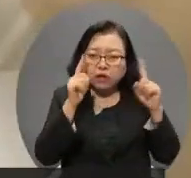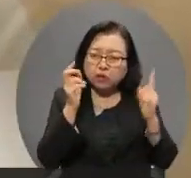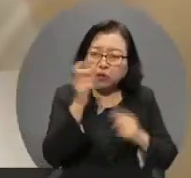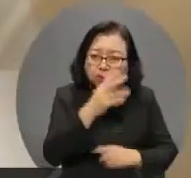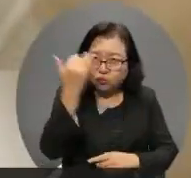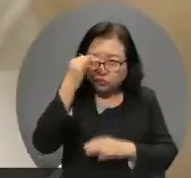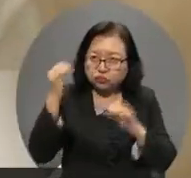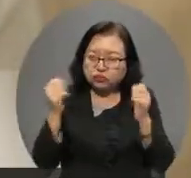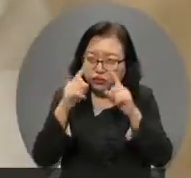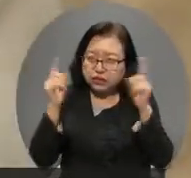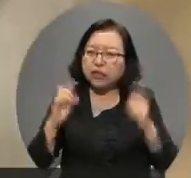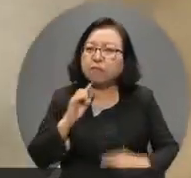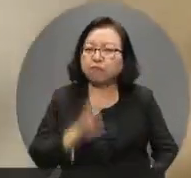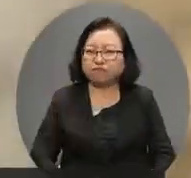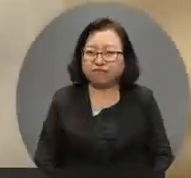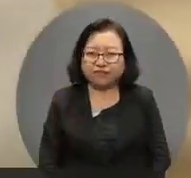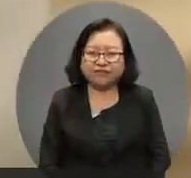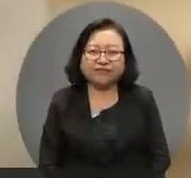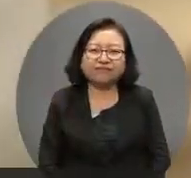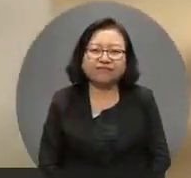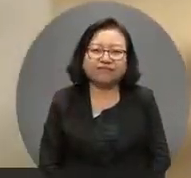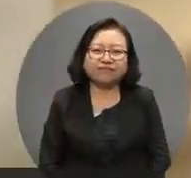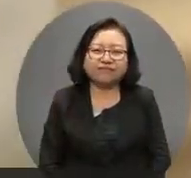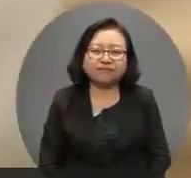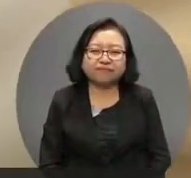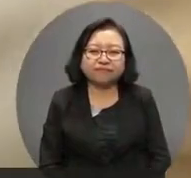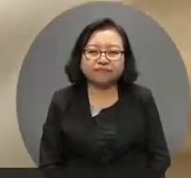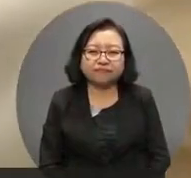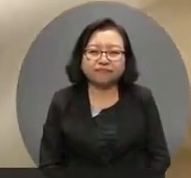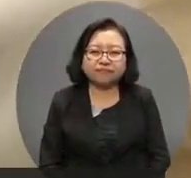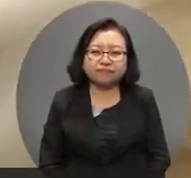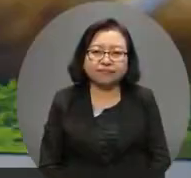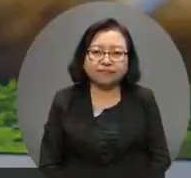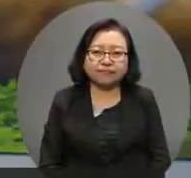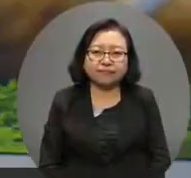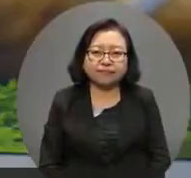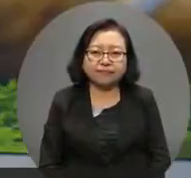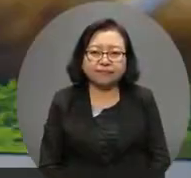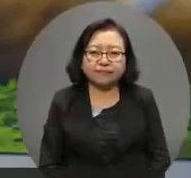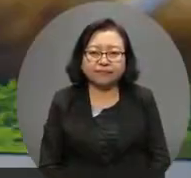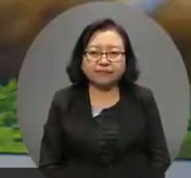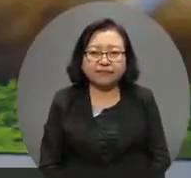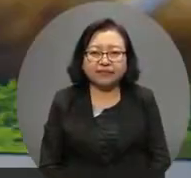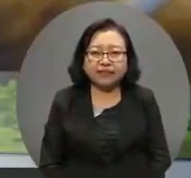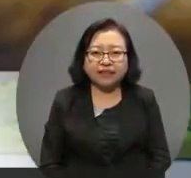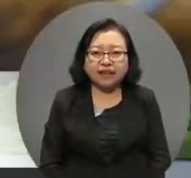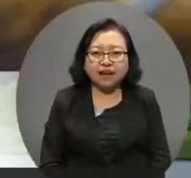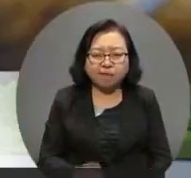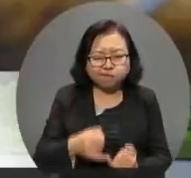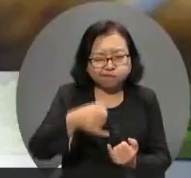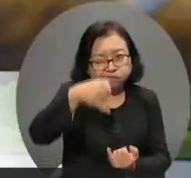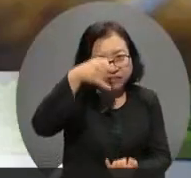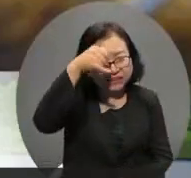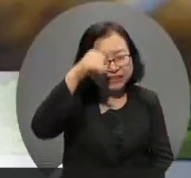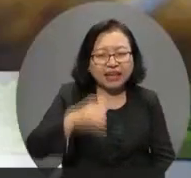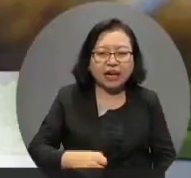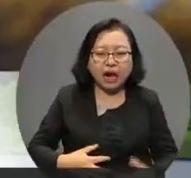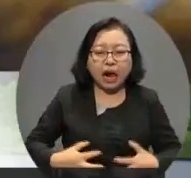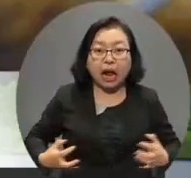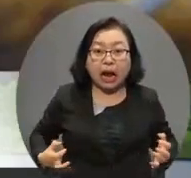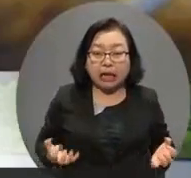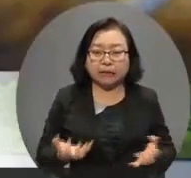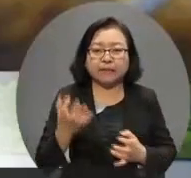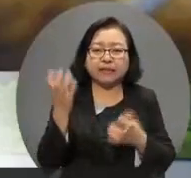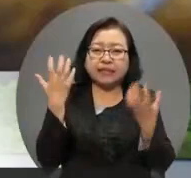충북대가 유일합니다. MBC 뉴스 김은초입니다. 앙상하게 말라 갈비사자로